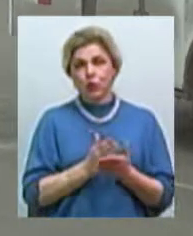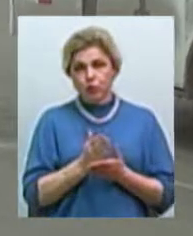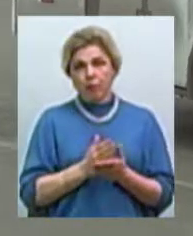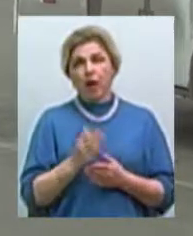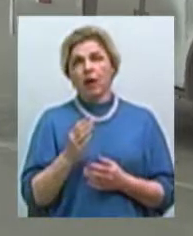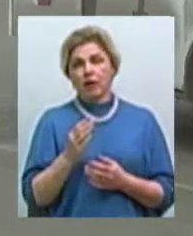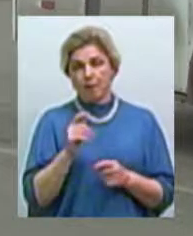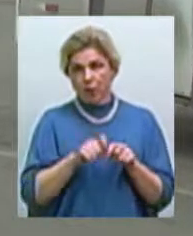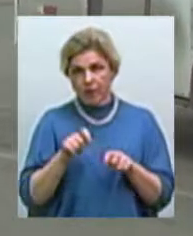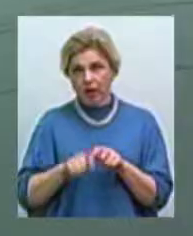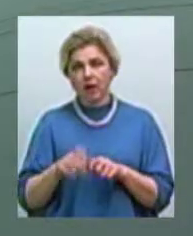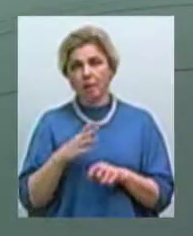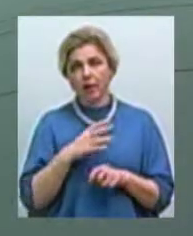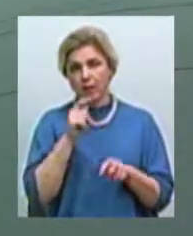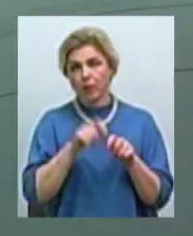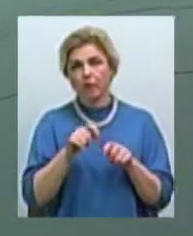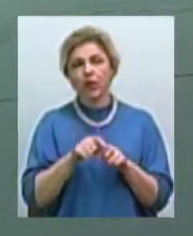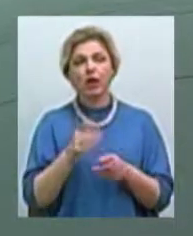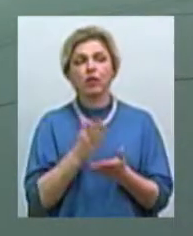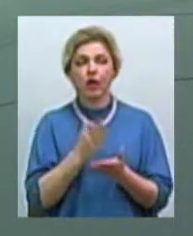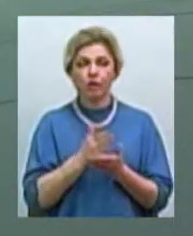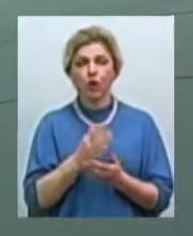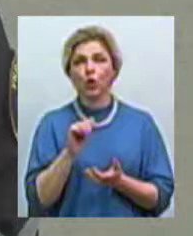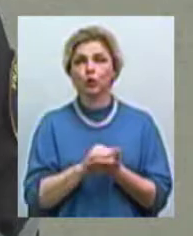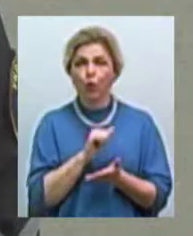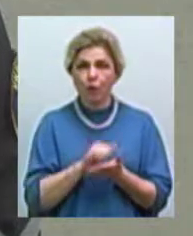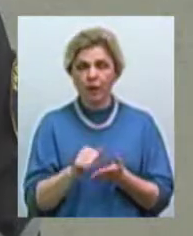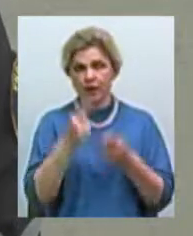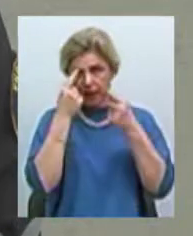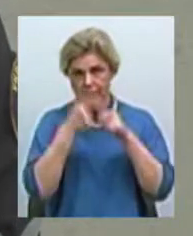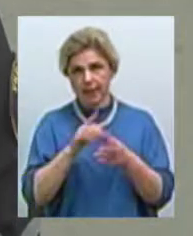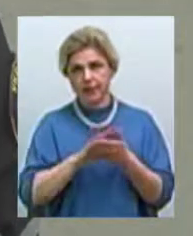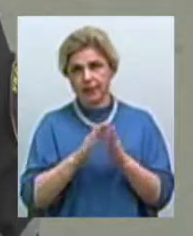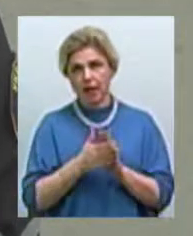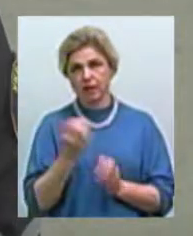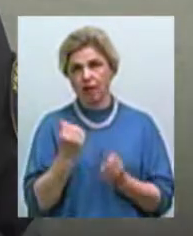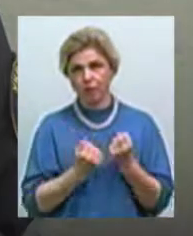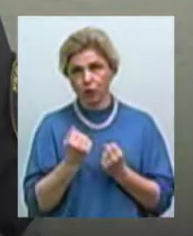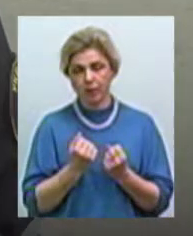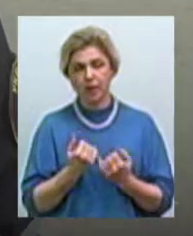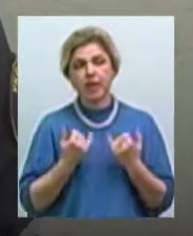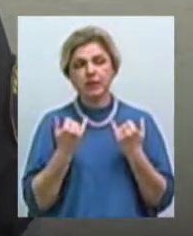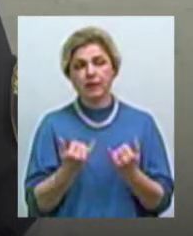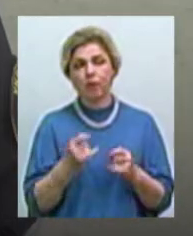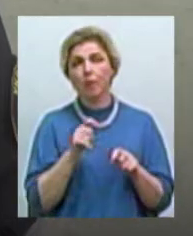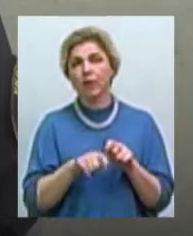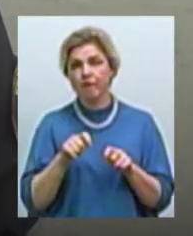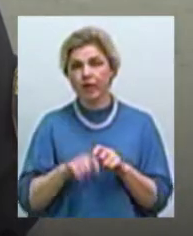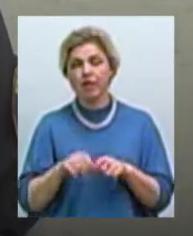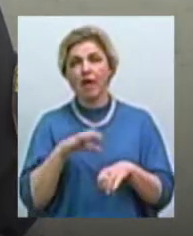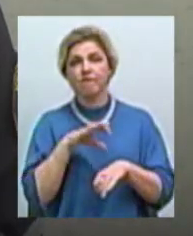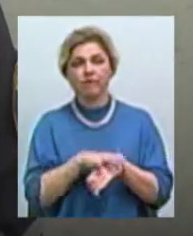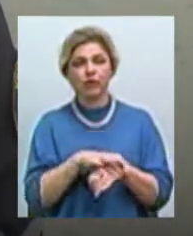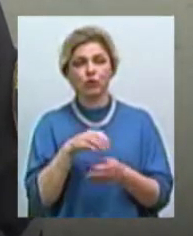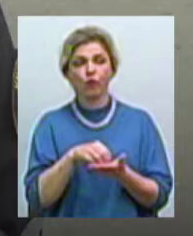водіїв наявність документів, вогнегасників, аптечок, технічний стан автомобілів. На сьогоднішній рейдовій перевірці ми